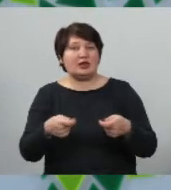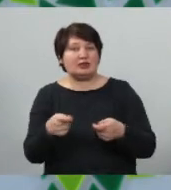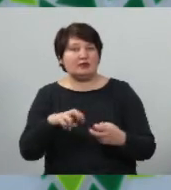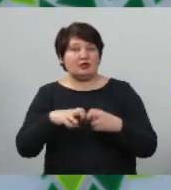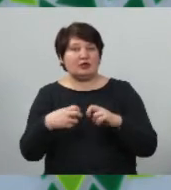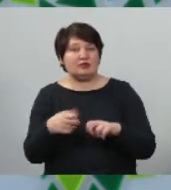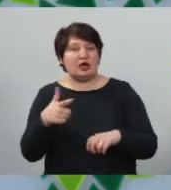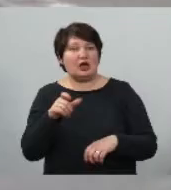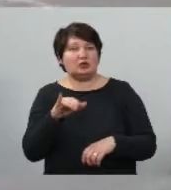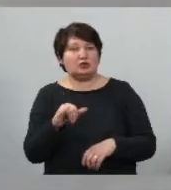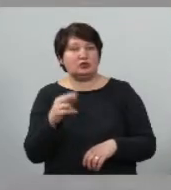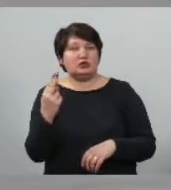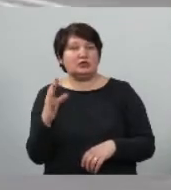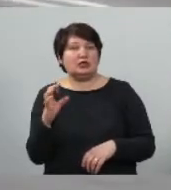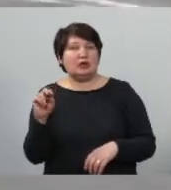ГАЗу Галина Цап.